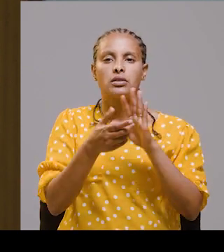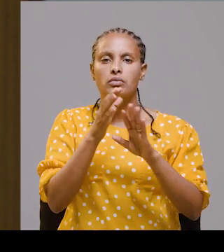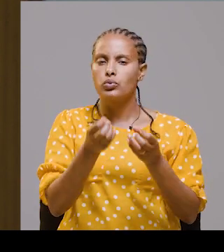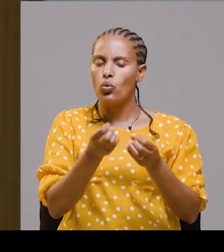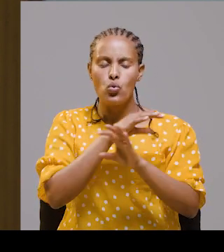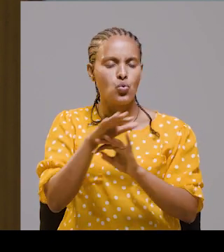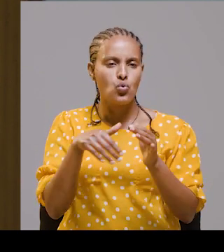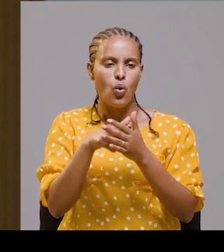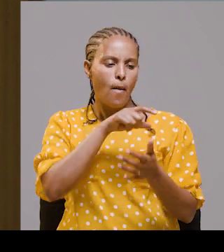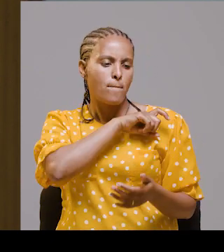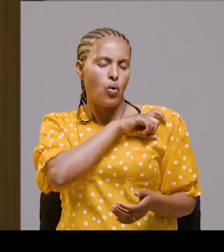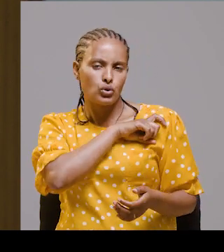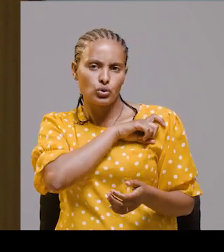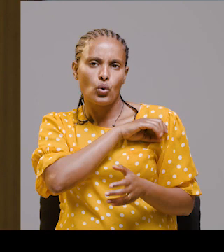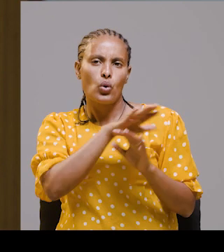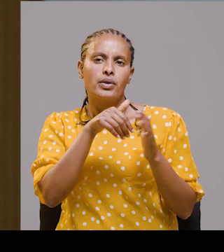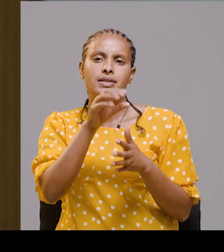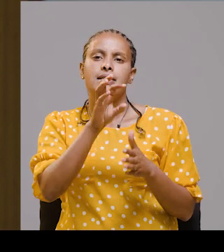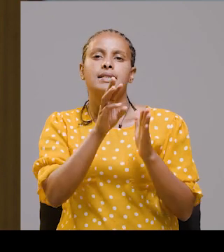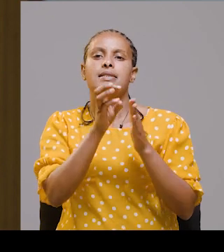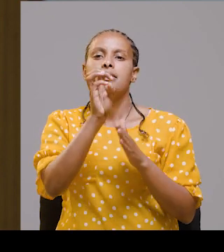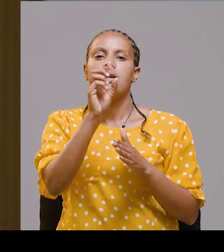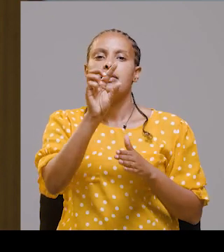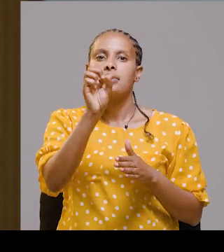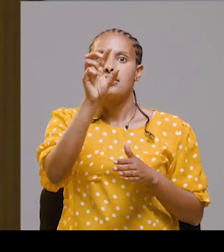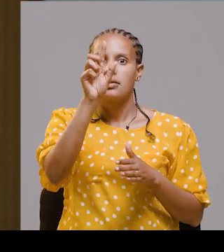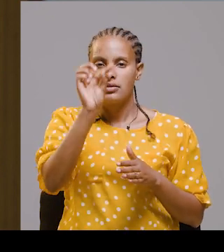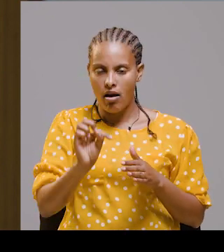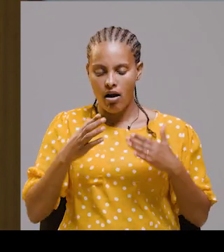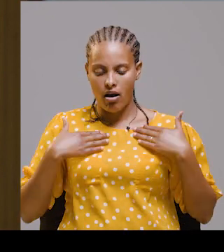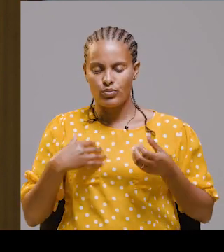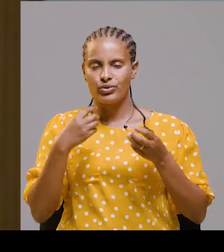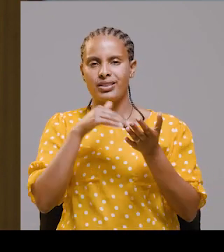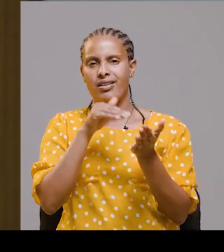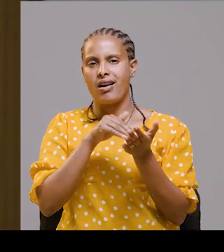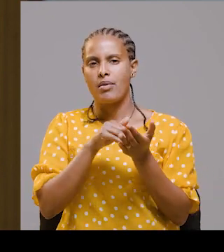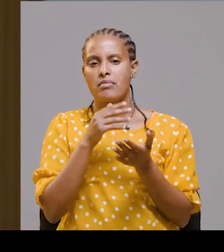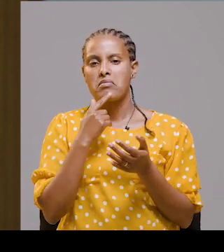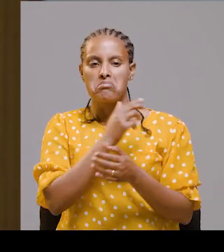እንግዲህ ሁሉም ፖሊሶች፣ ሁሉም የጸጥታ አካላት እንደዚ ያደርጋሉ ለማለት አይደለም። ግን ብዙ ጊዜ በተደጋጋሚ ከምናክማቸውም ሰዎች